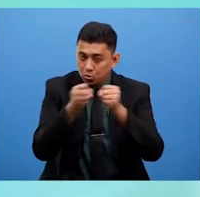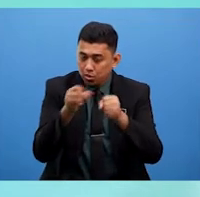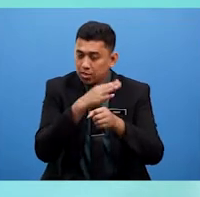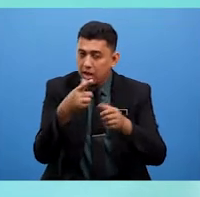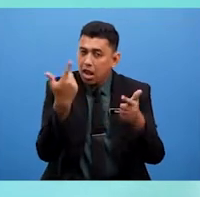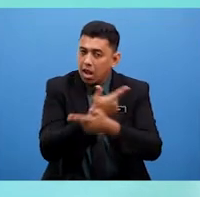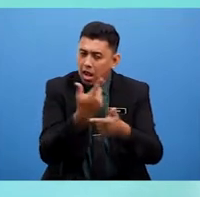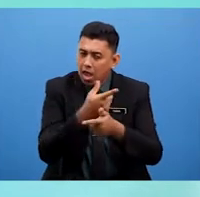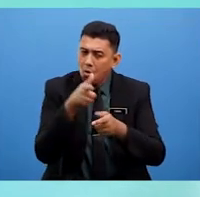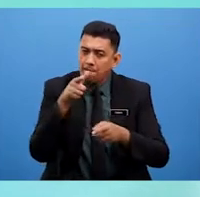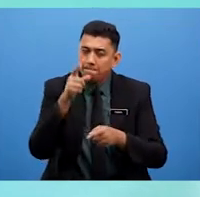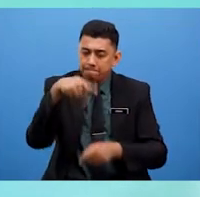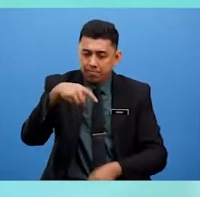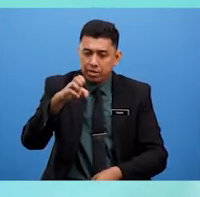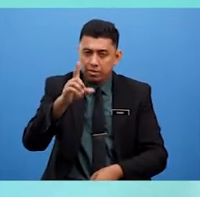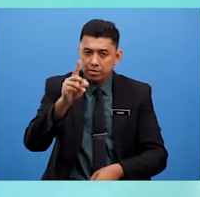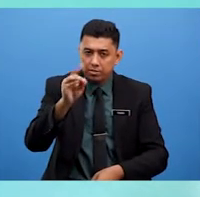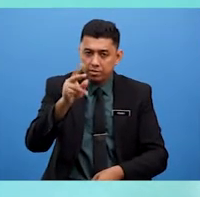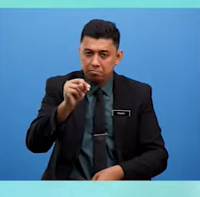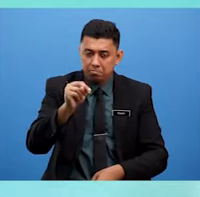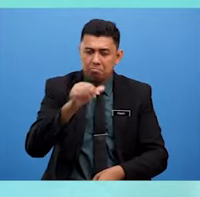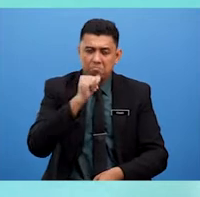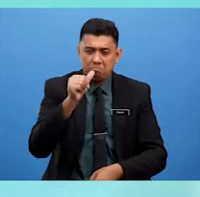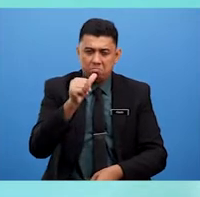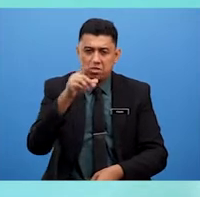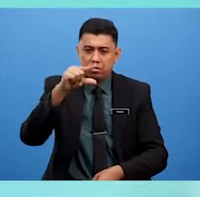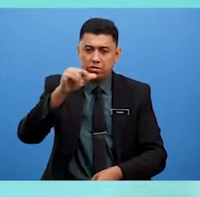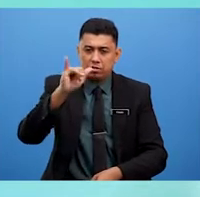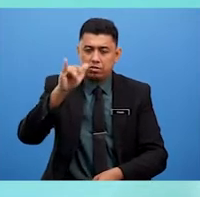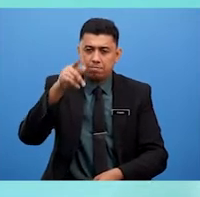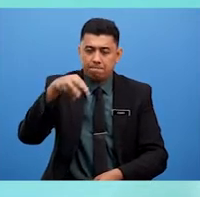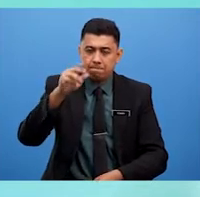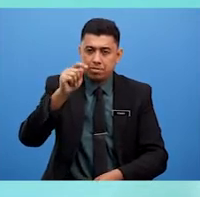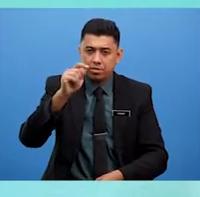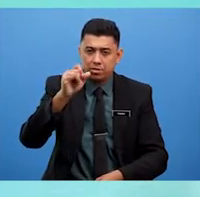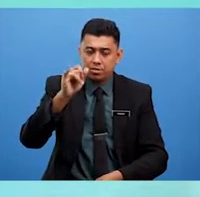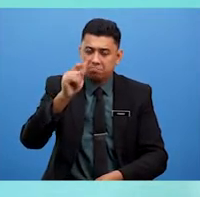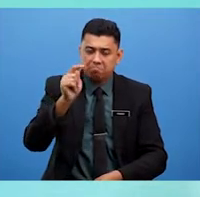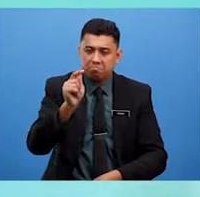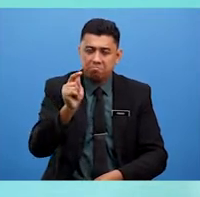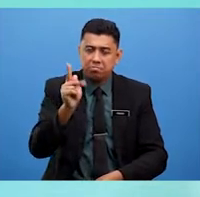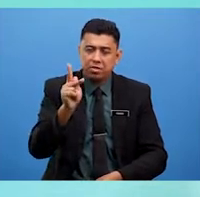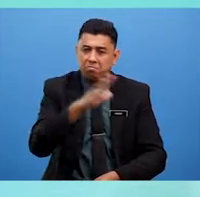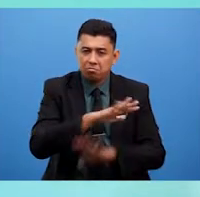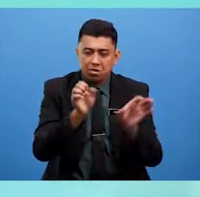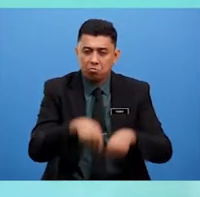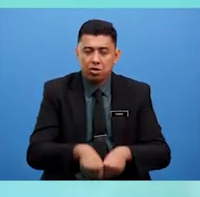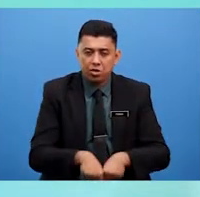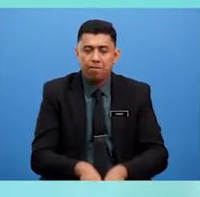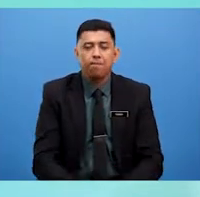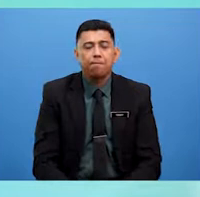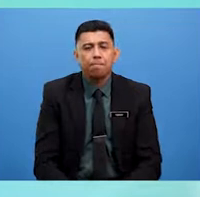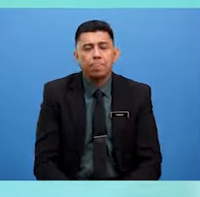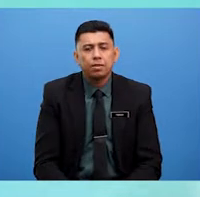dan lawan pedang, tetapi tidak dalam sukan gimnastik, menembak, angkat berat dan memanah